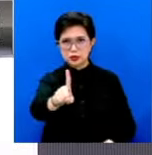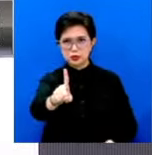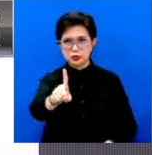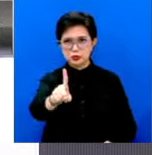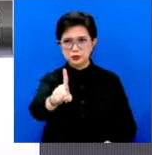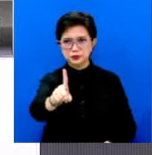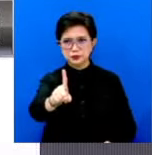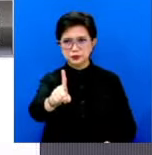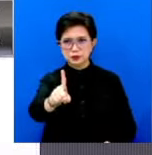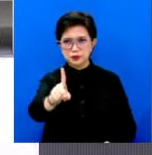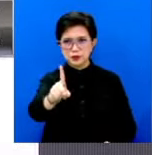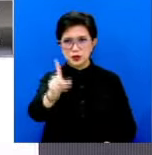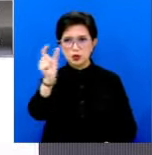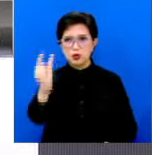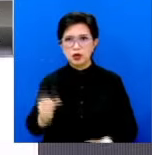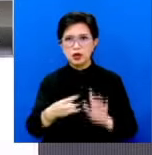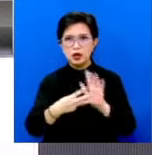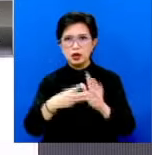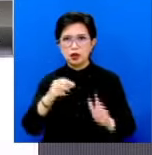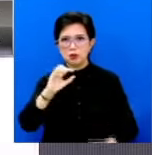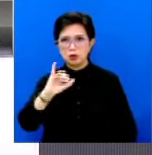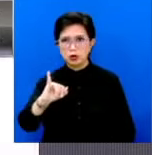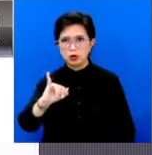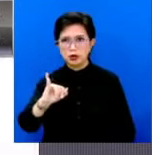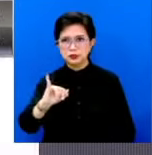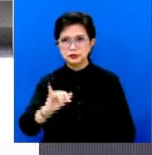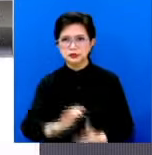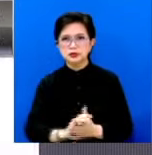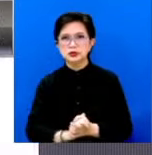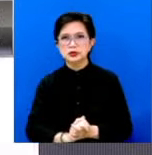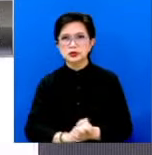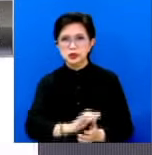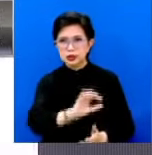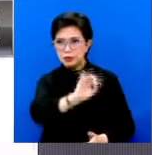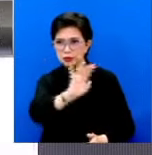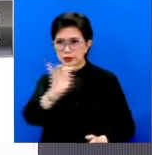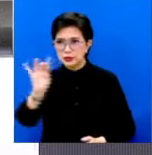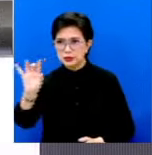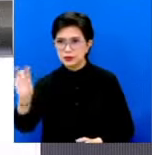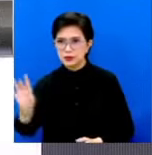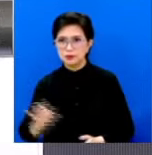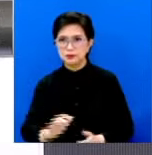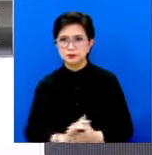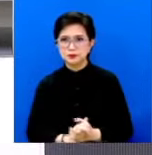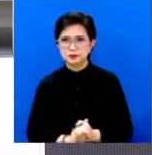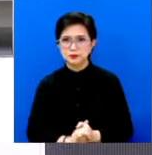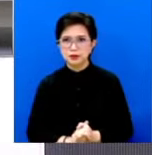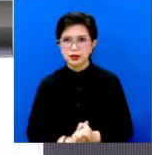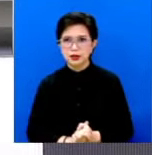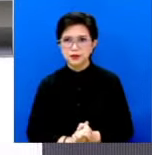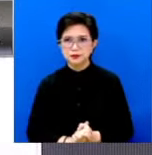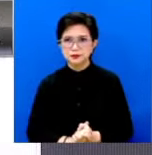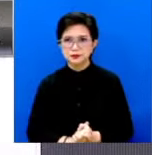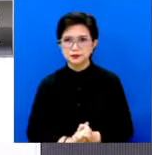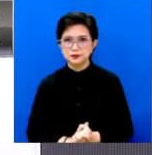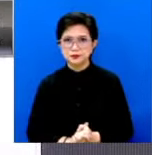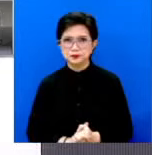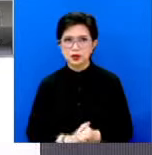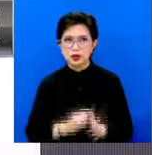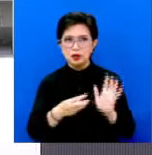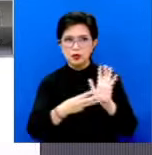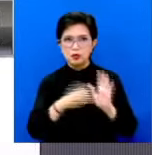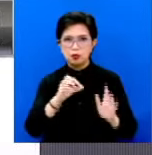Hanya satu orang Moi. Ade Malagam, Moi di Aimas ini, kakak JK Moi di